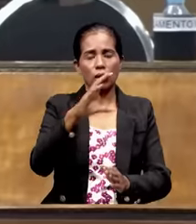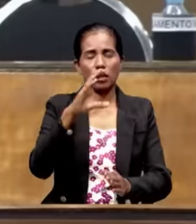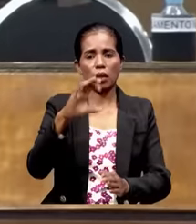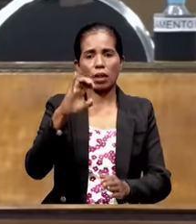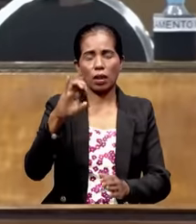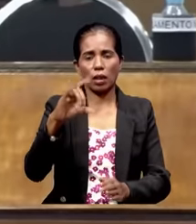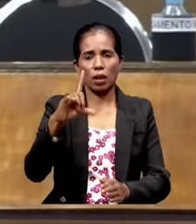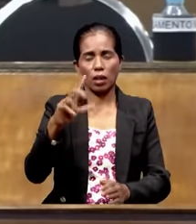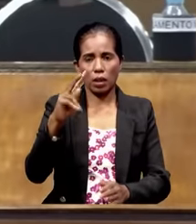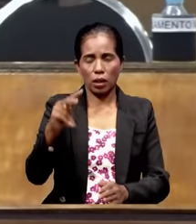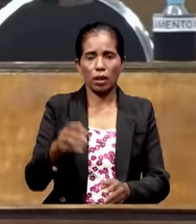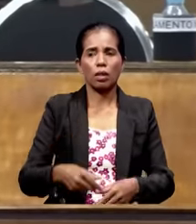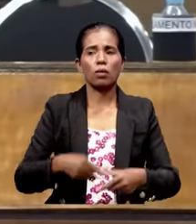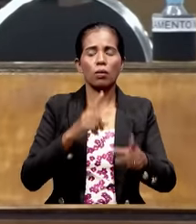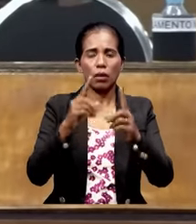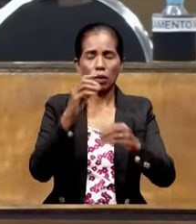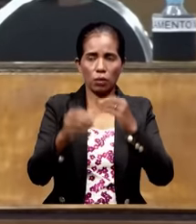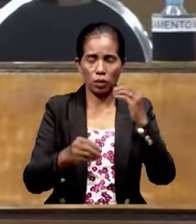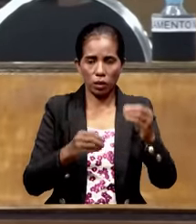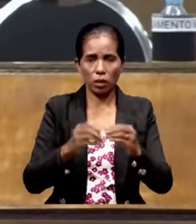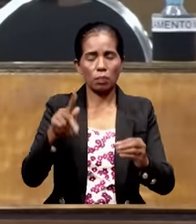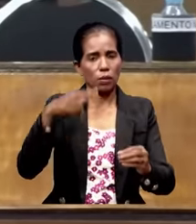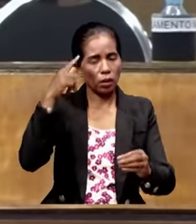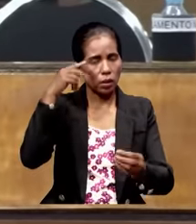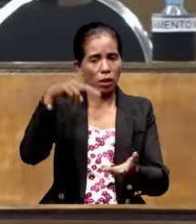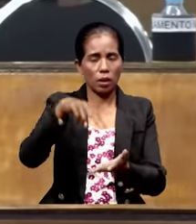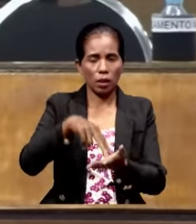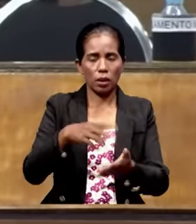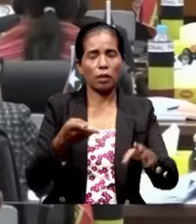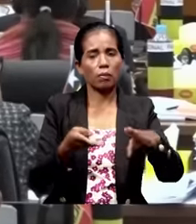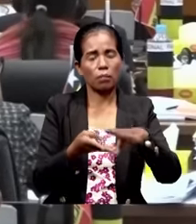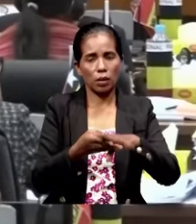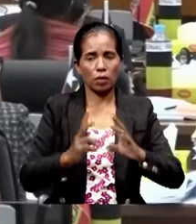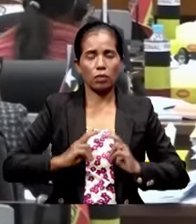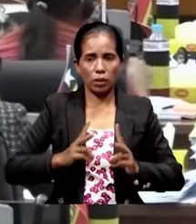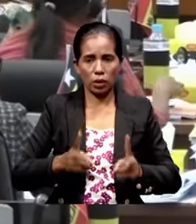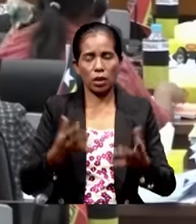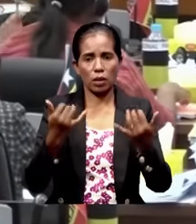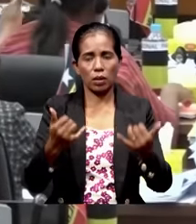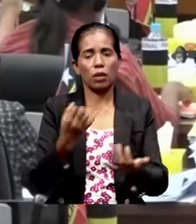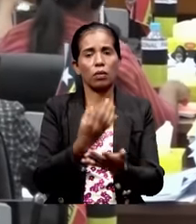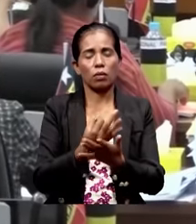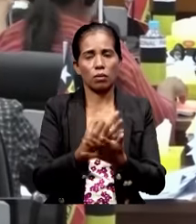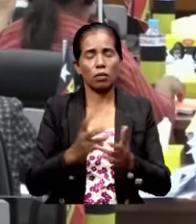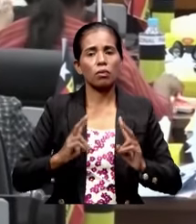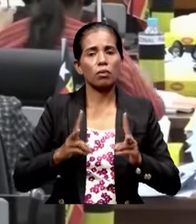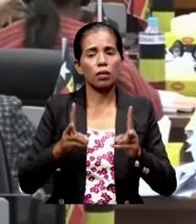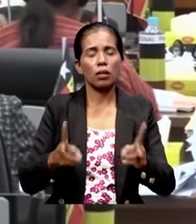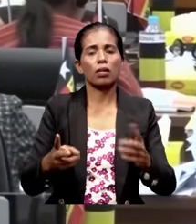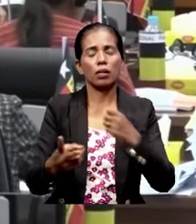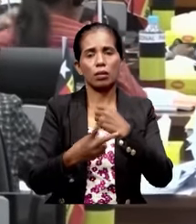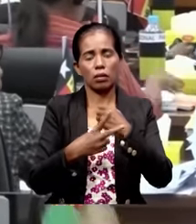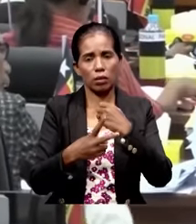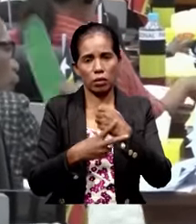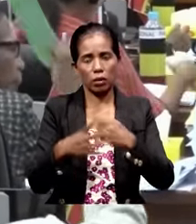libertação nacional, atufo explicação kon ba política estabelece banco veterano, tamba daudau ne osan veterano nebe makrai ia